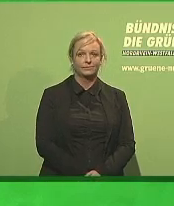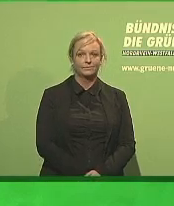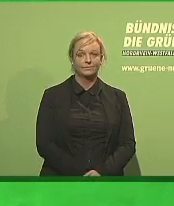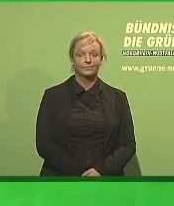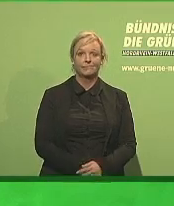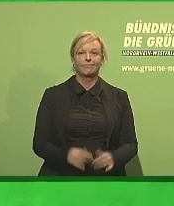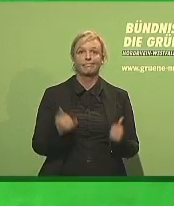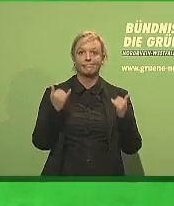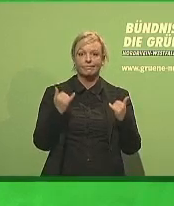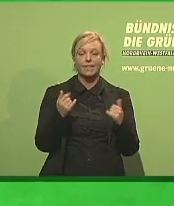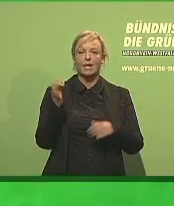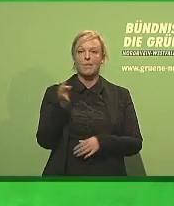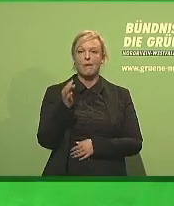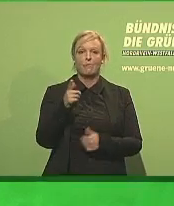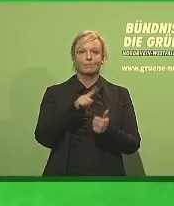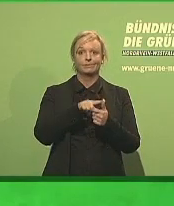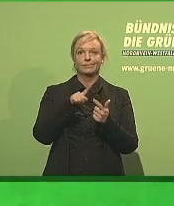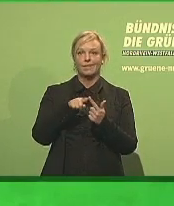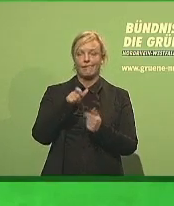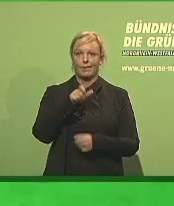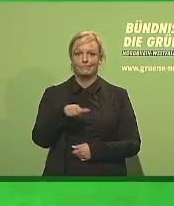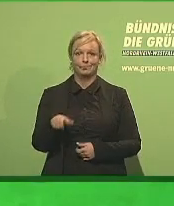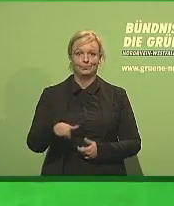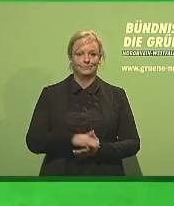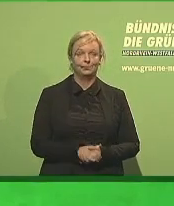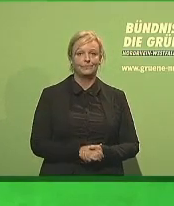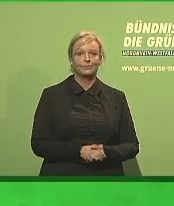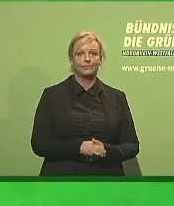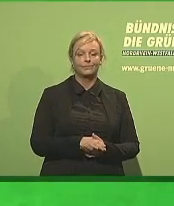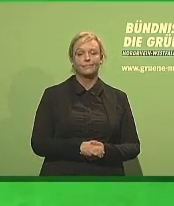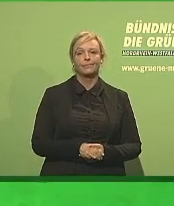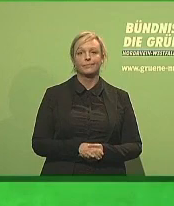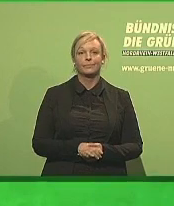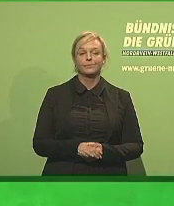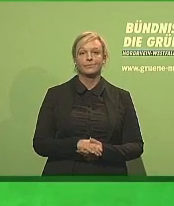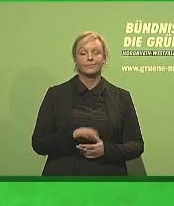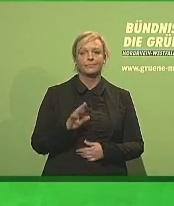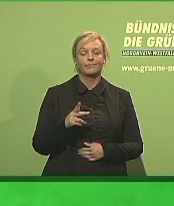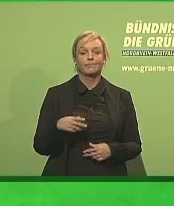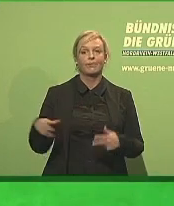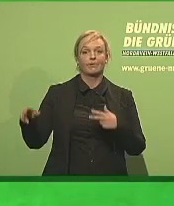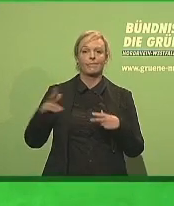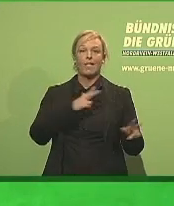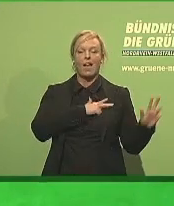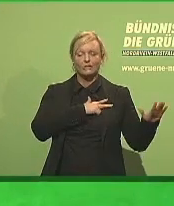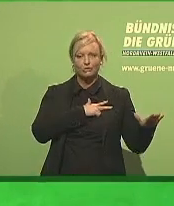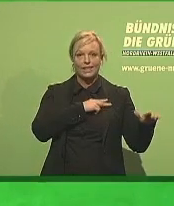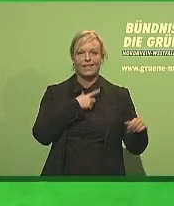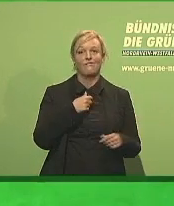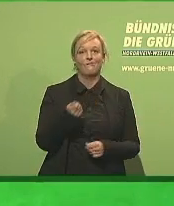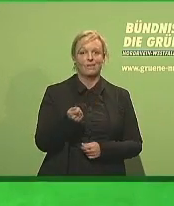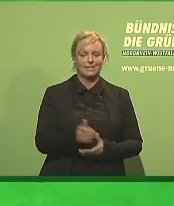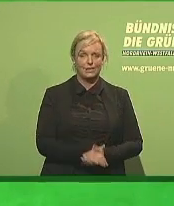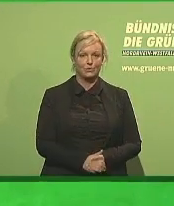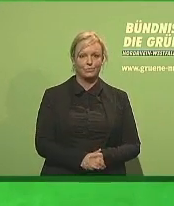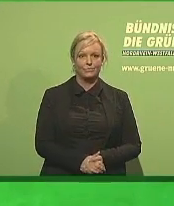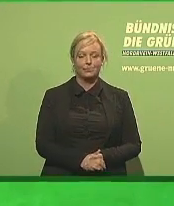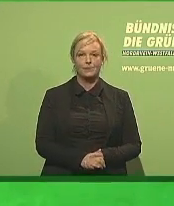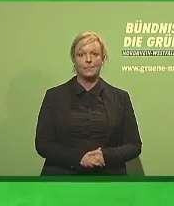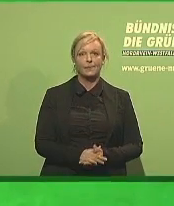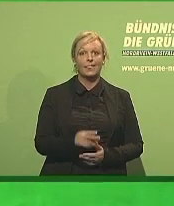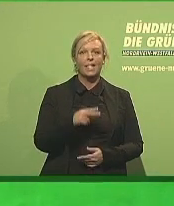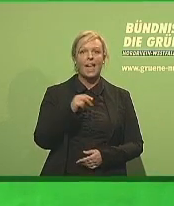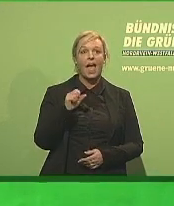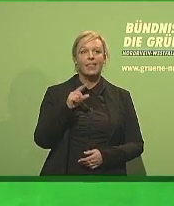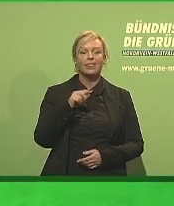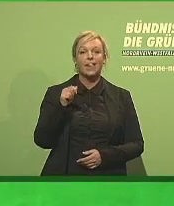Jetzt brauchen wir noch zwei Personen zur Versicherung an Eidesstatt. Hier schlagen wir aus dem Präsidium André Zören und